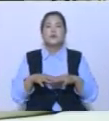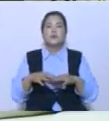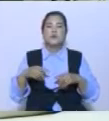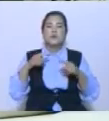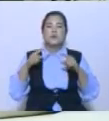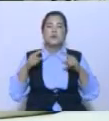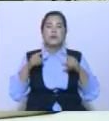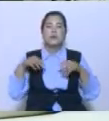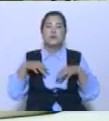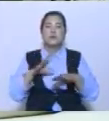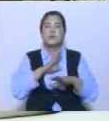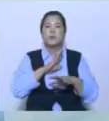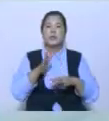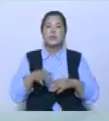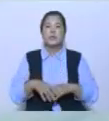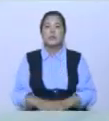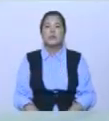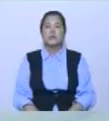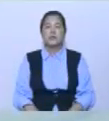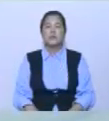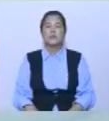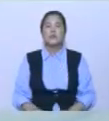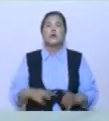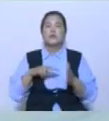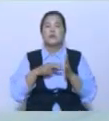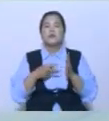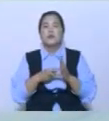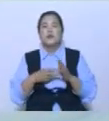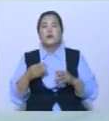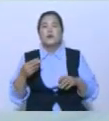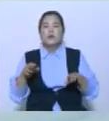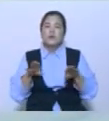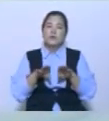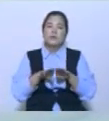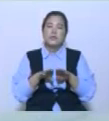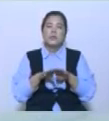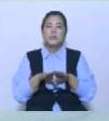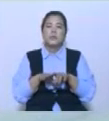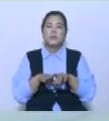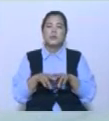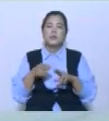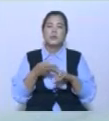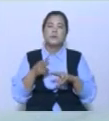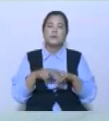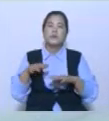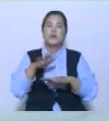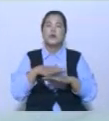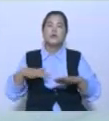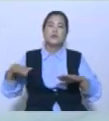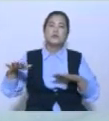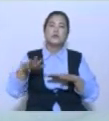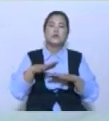шаралар да өткізілмек. Екі жоба да бір-бірімен ұқсас, өйткені екеуде халықтың,